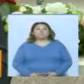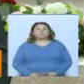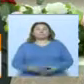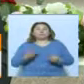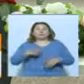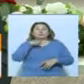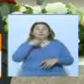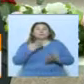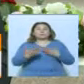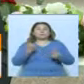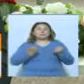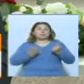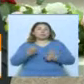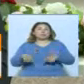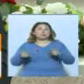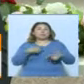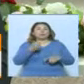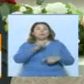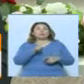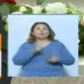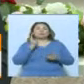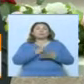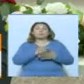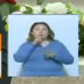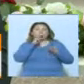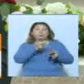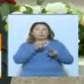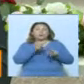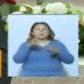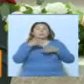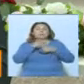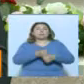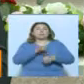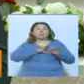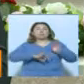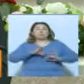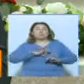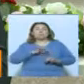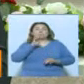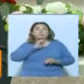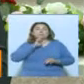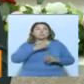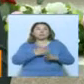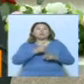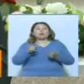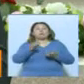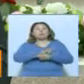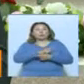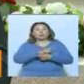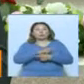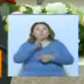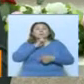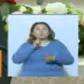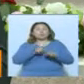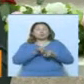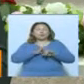Проще говоря, если машины переходят на газ, что мы должны наблюдать? Сокращение объемов потребления бензина, но наоборот, количество потребления